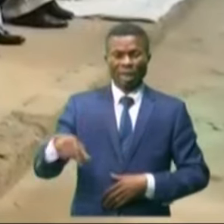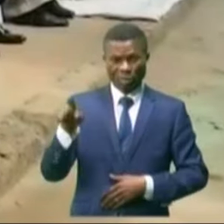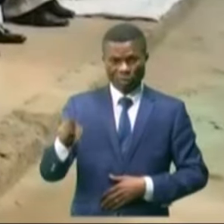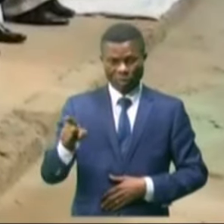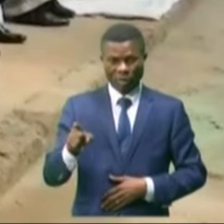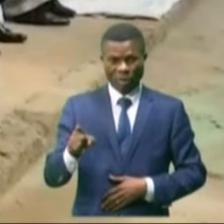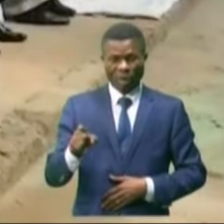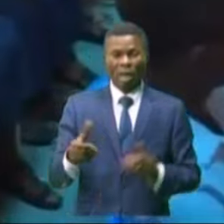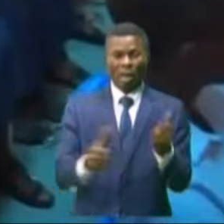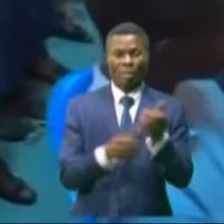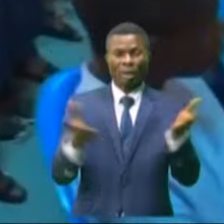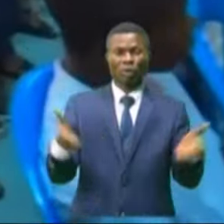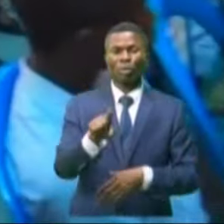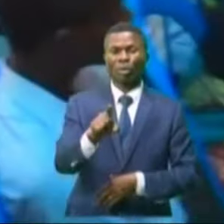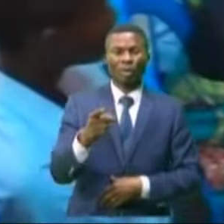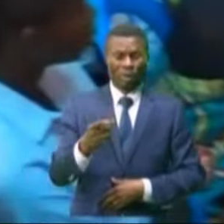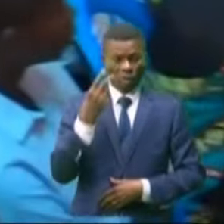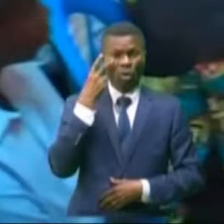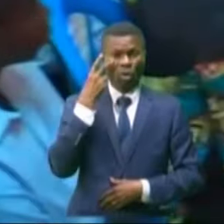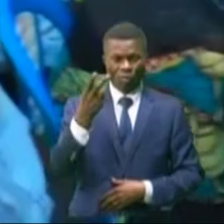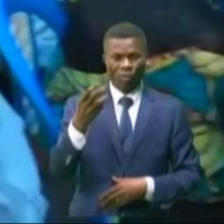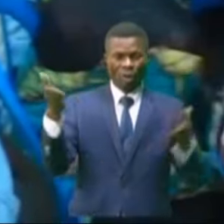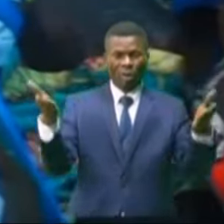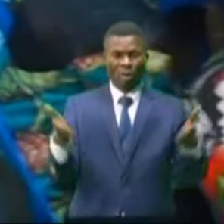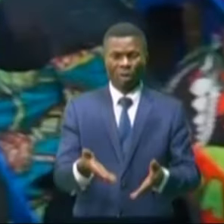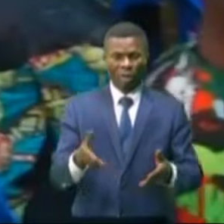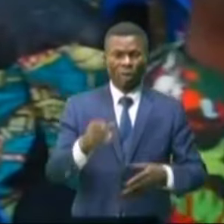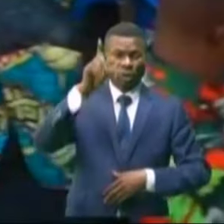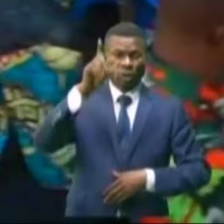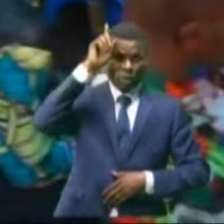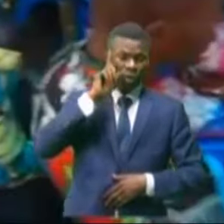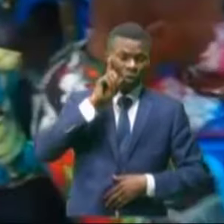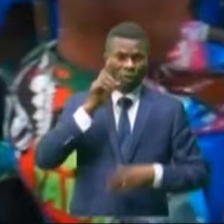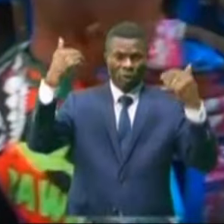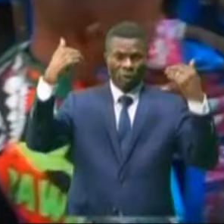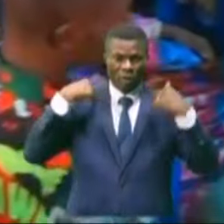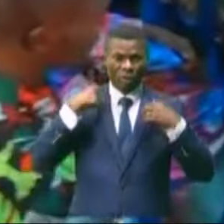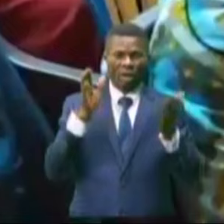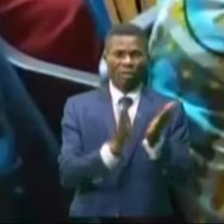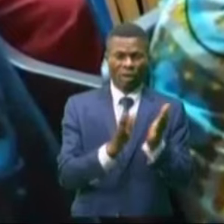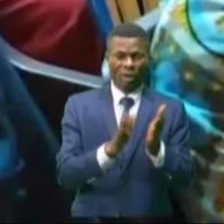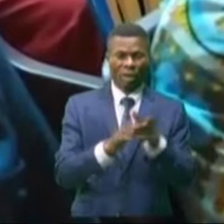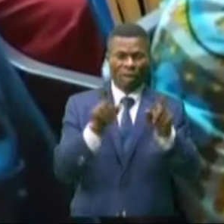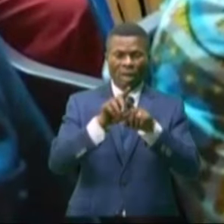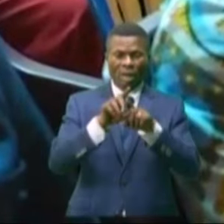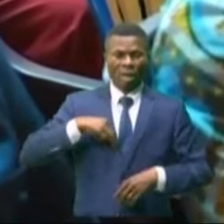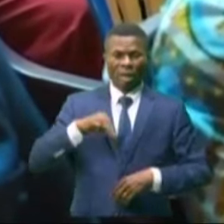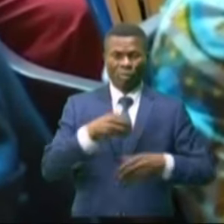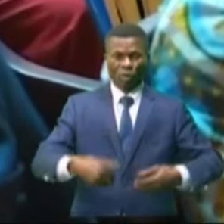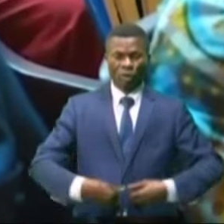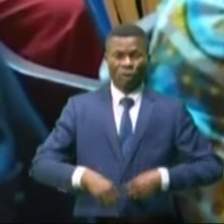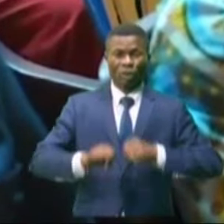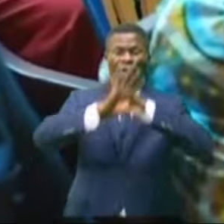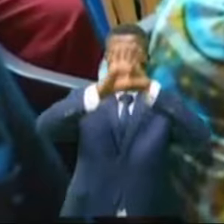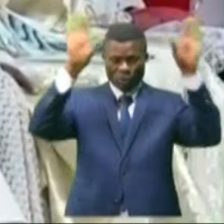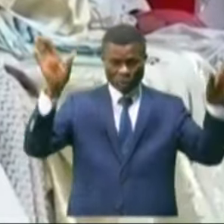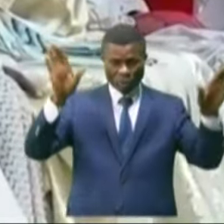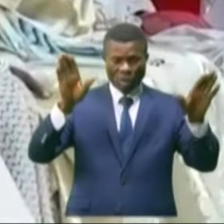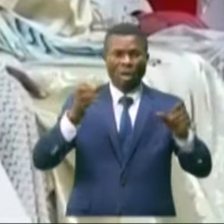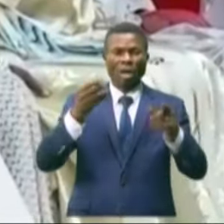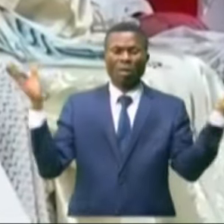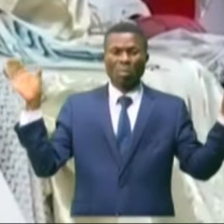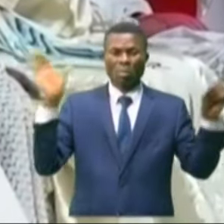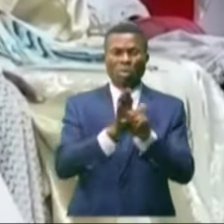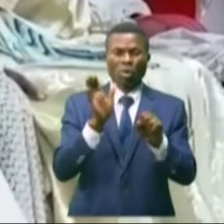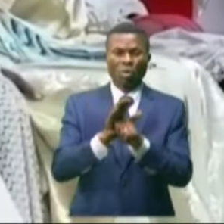les participants, on note la présence des sœurs, des autorités scolaires et des membres de Bilenge Amwinda venus de